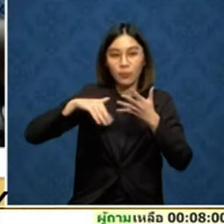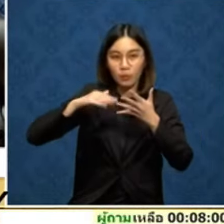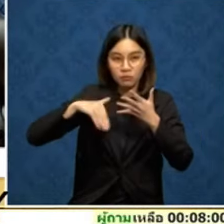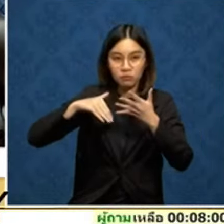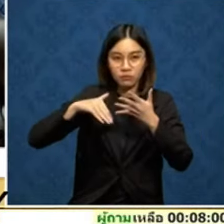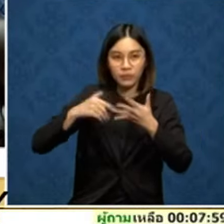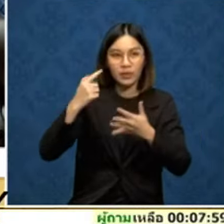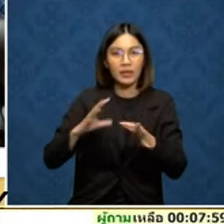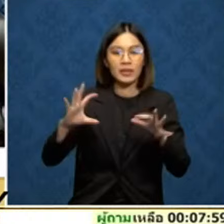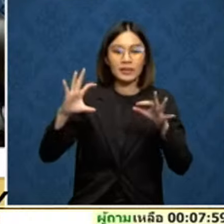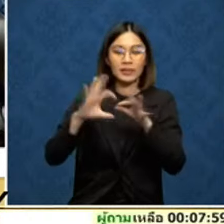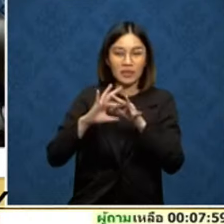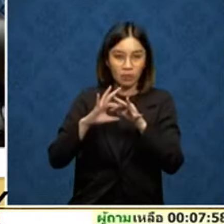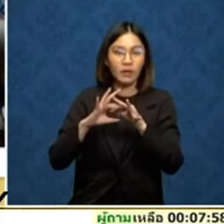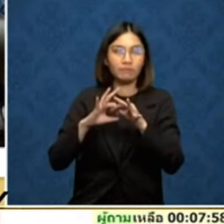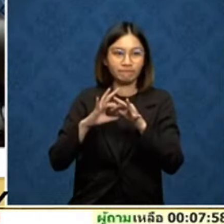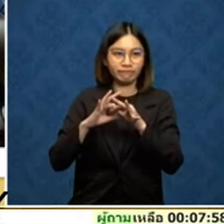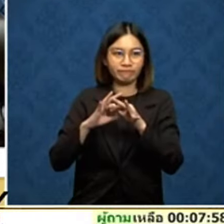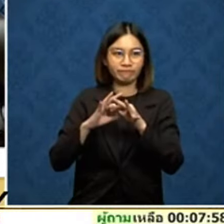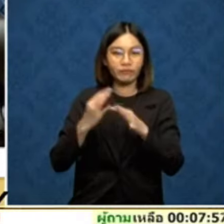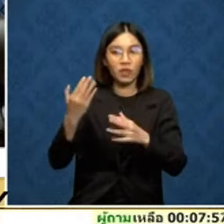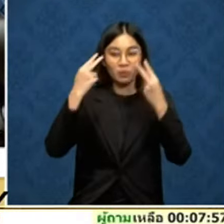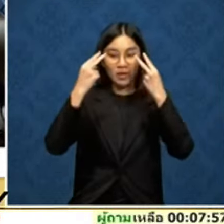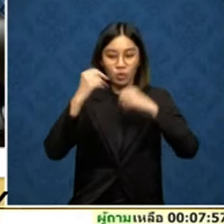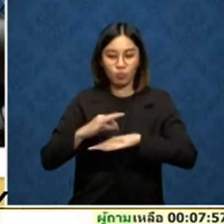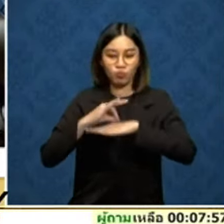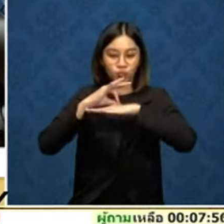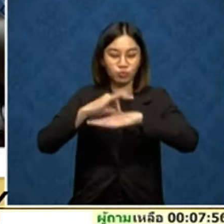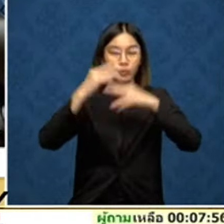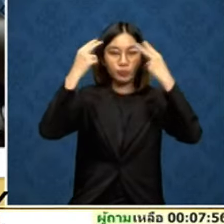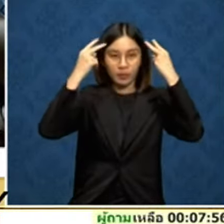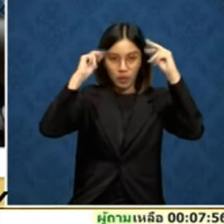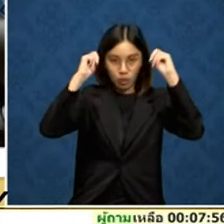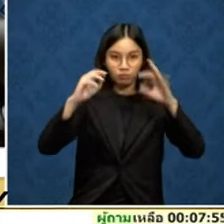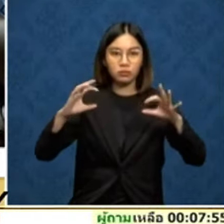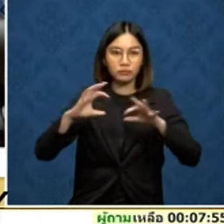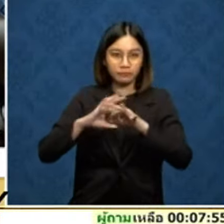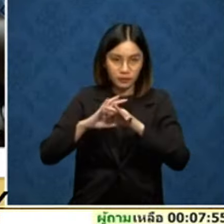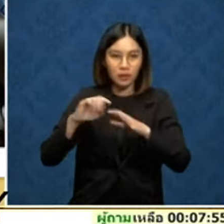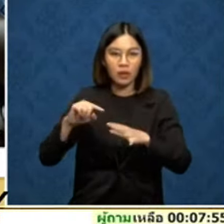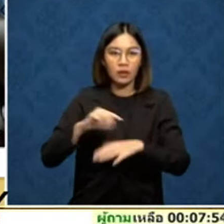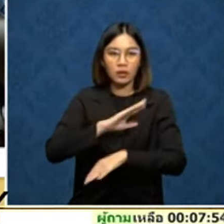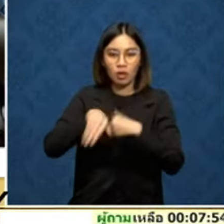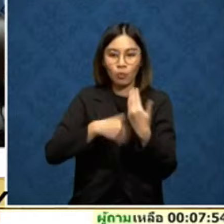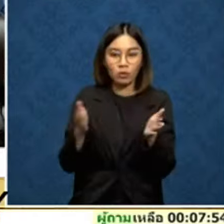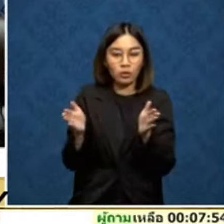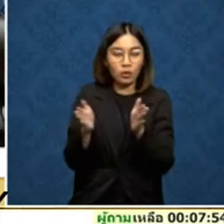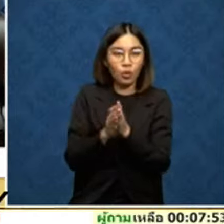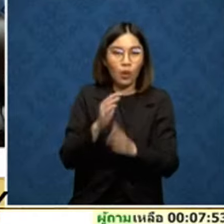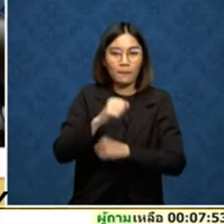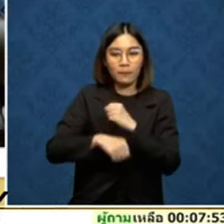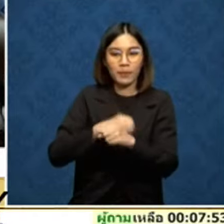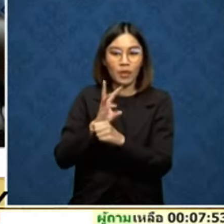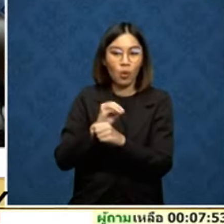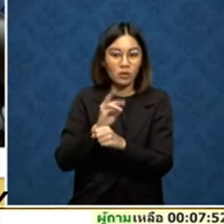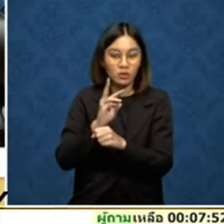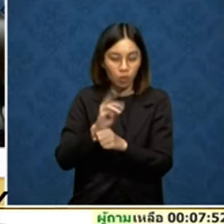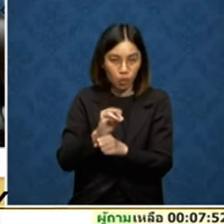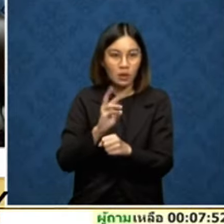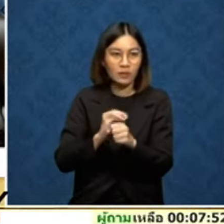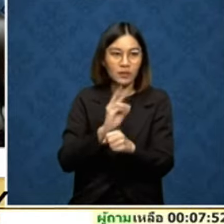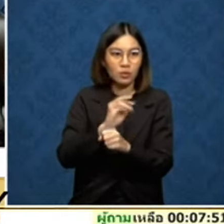คาบเกี่ยวกับช่วงที่ท่านเข้ามาดำรงตำแหน่งนายกรัฐมนตรีนะคะถ้ารวมผลรวมตั้งแต่ปี66ทั้งปีจนถึงไตรม